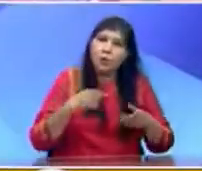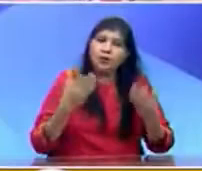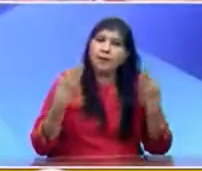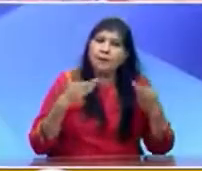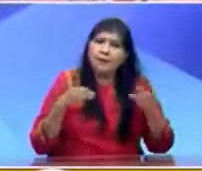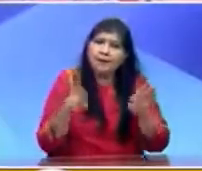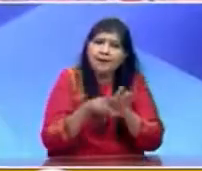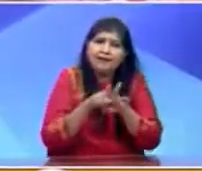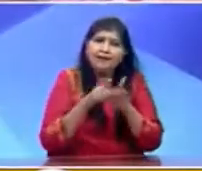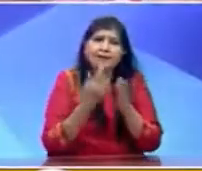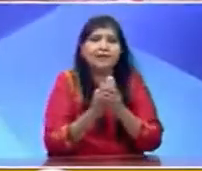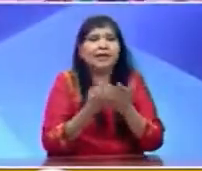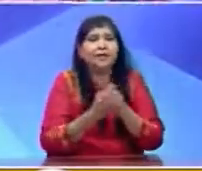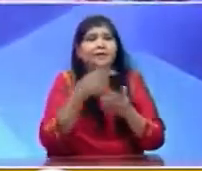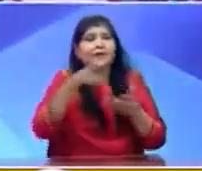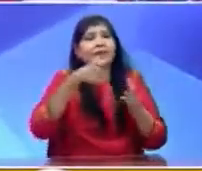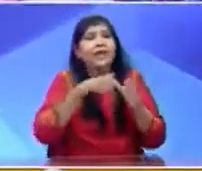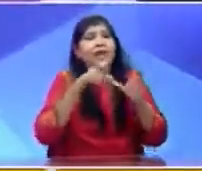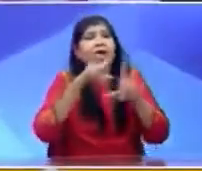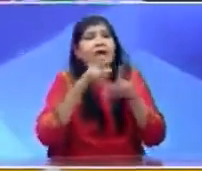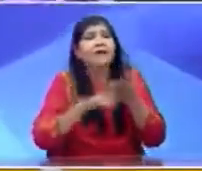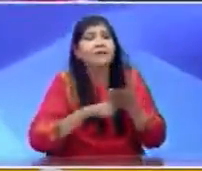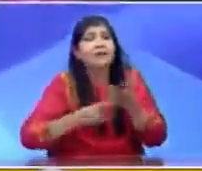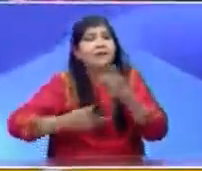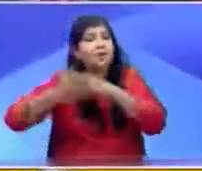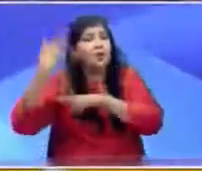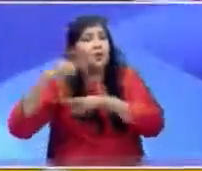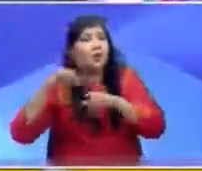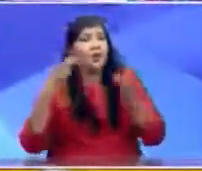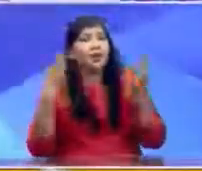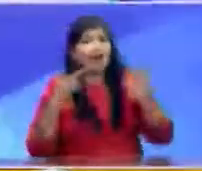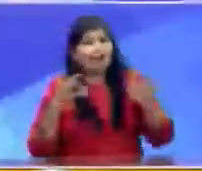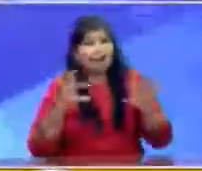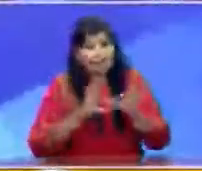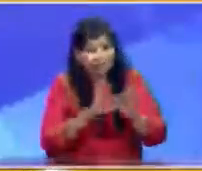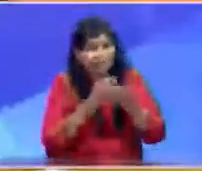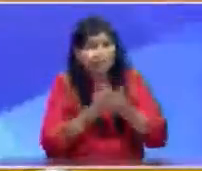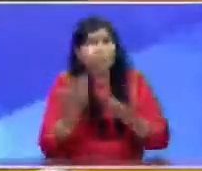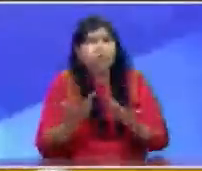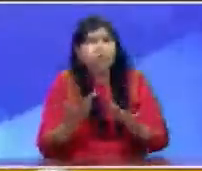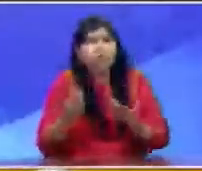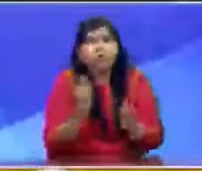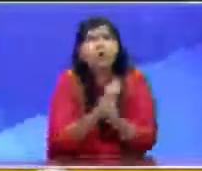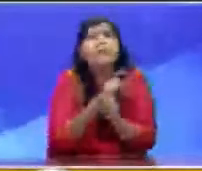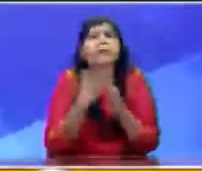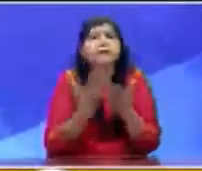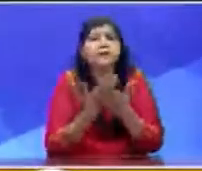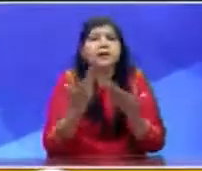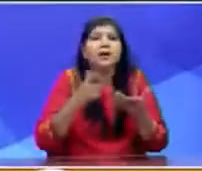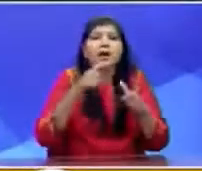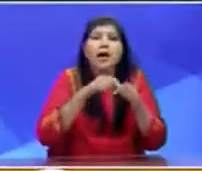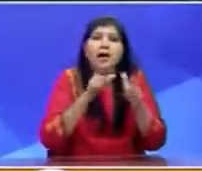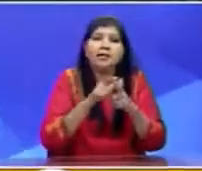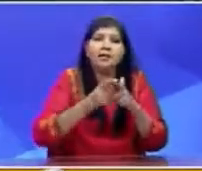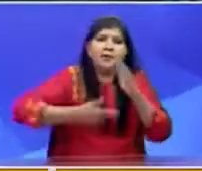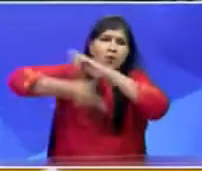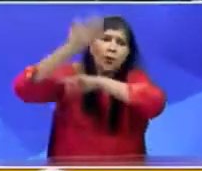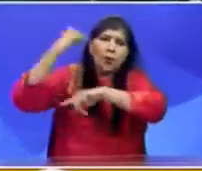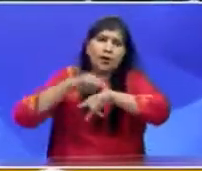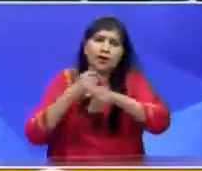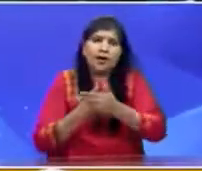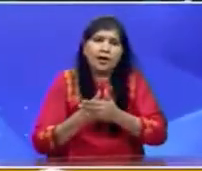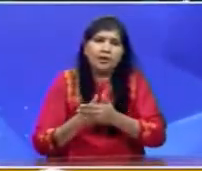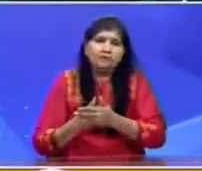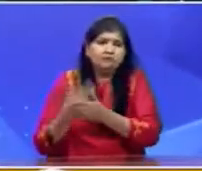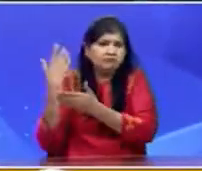मेले आदिवासी संस्कृति से जुड़े हैं तो कुछ का आयोजन आदिवासी इतिहास और विरासत